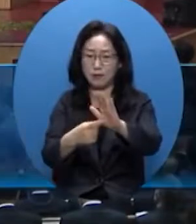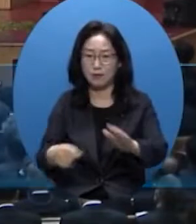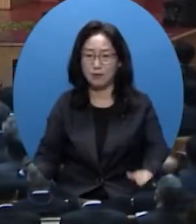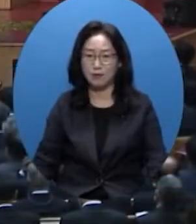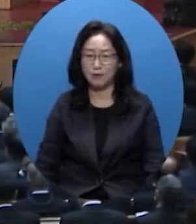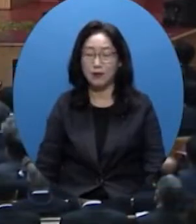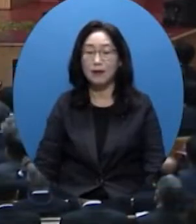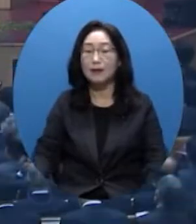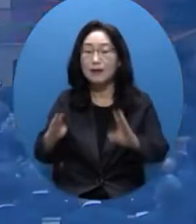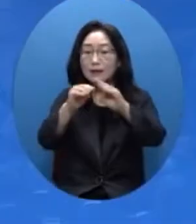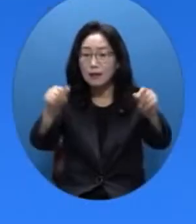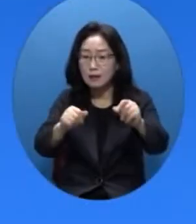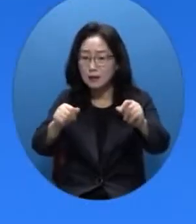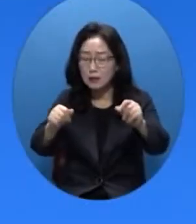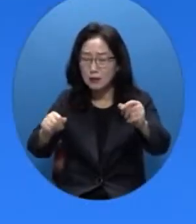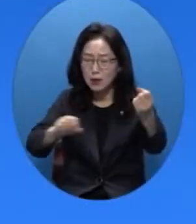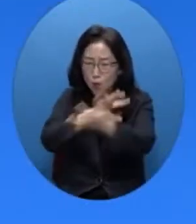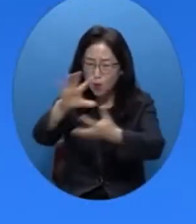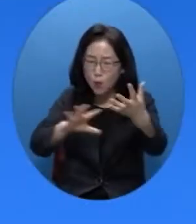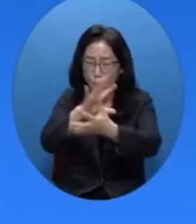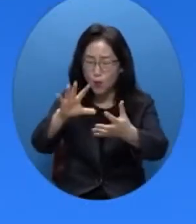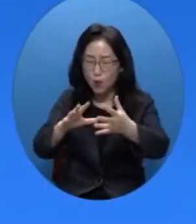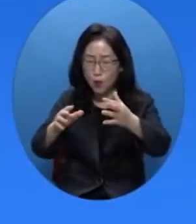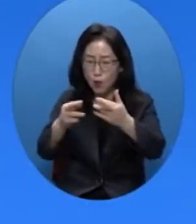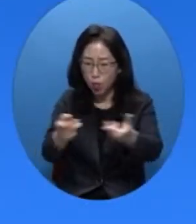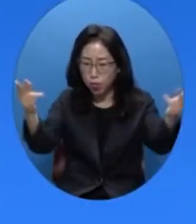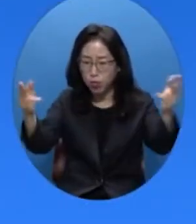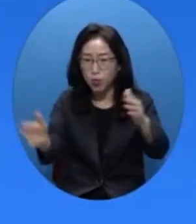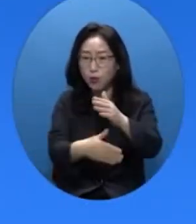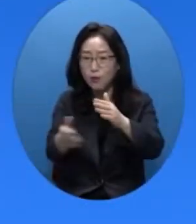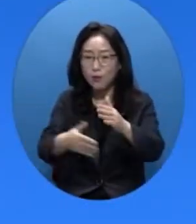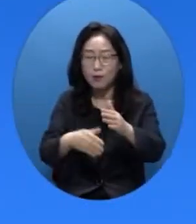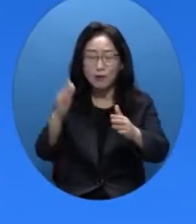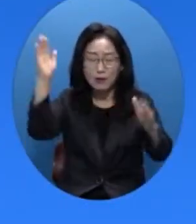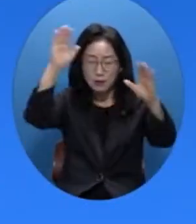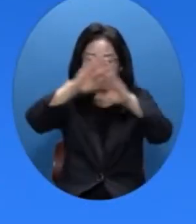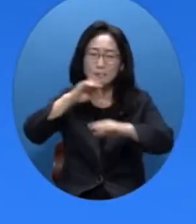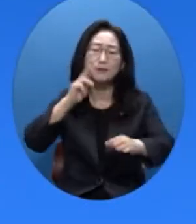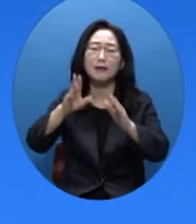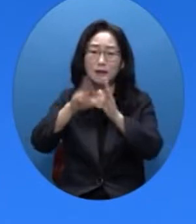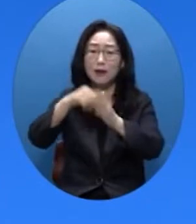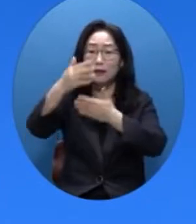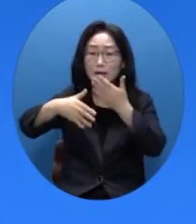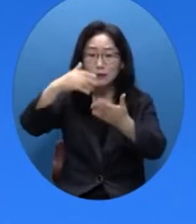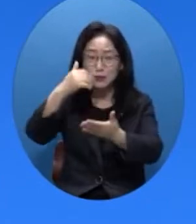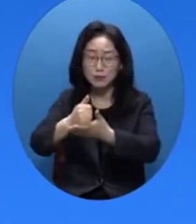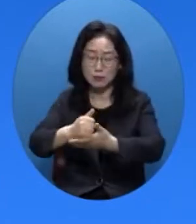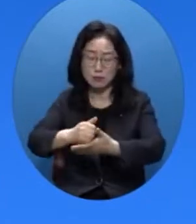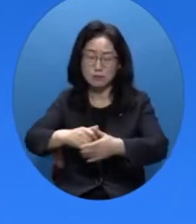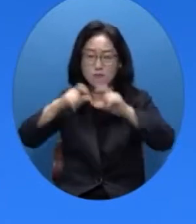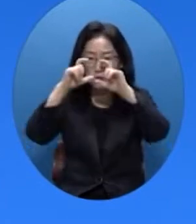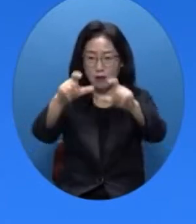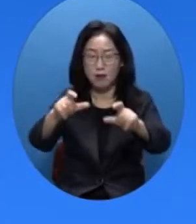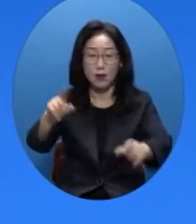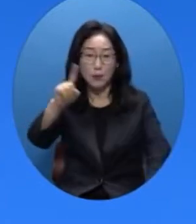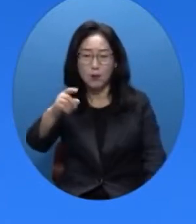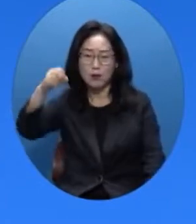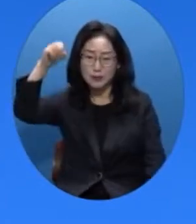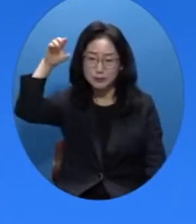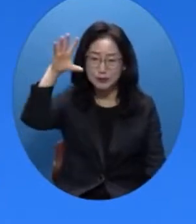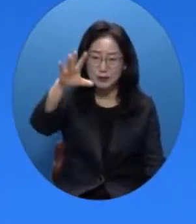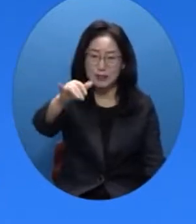땅이 공허하고 헌 덜하며 흑암이 깊음 위에 있을 때 하나님께서 위대한 선언을 하신 것입니다 빛이